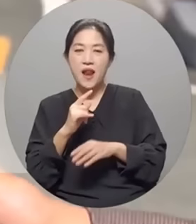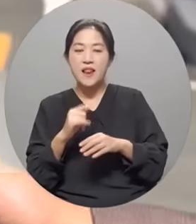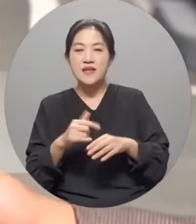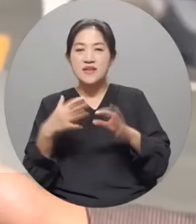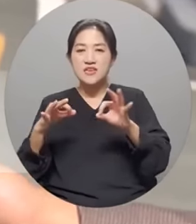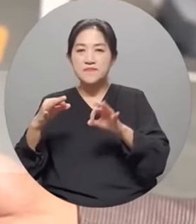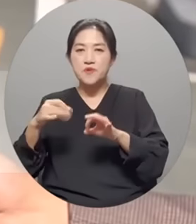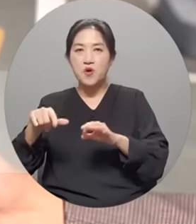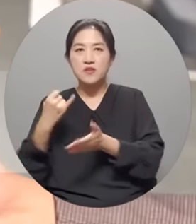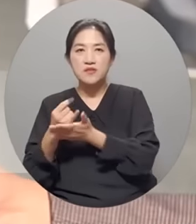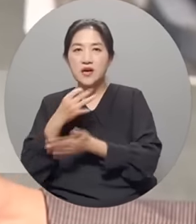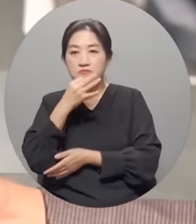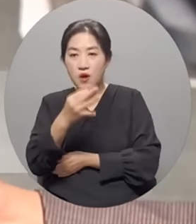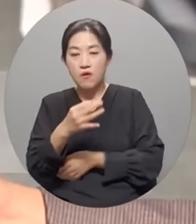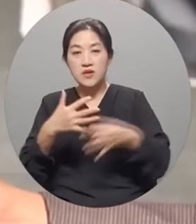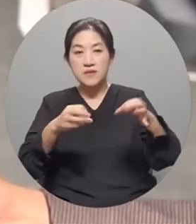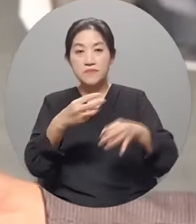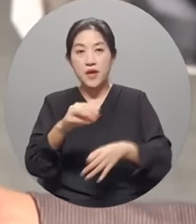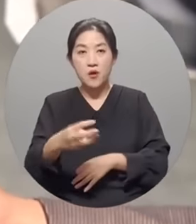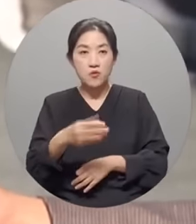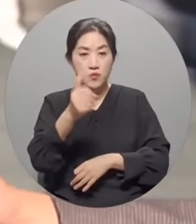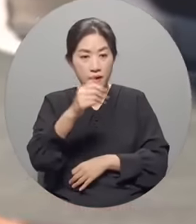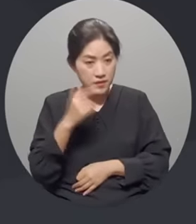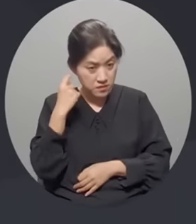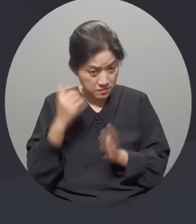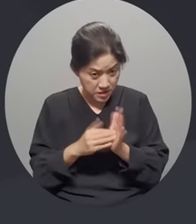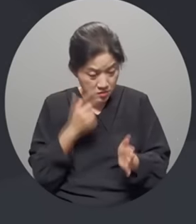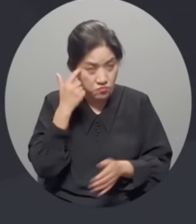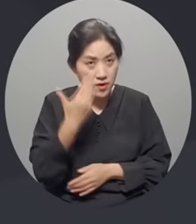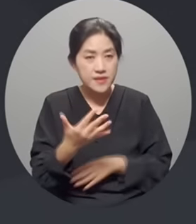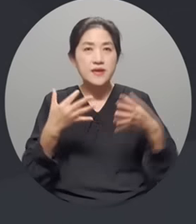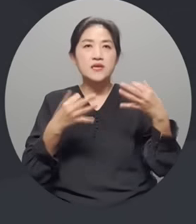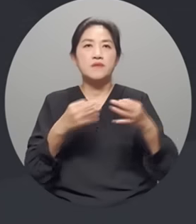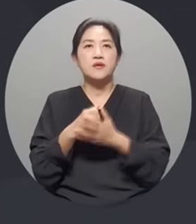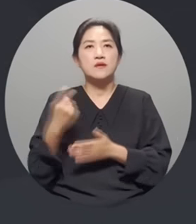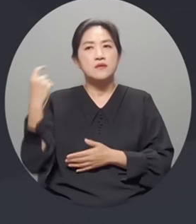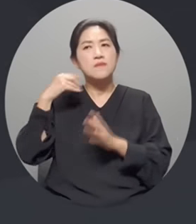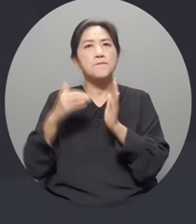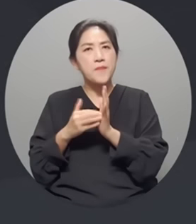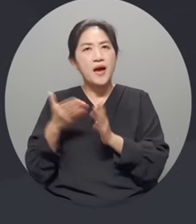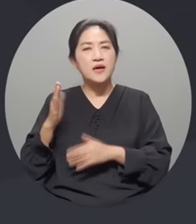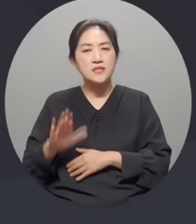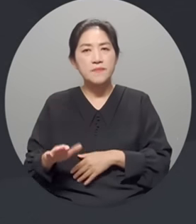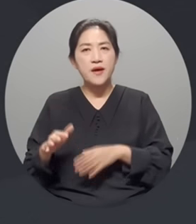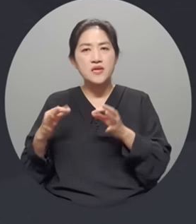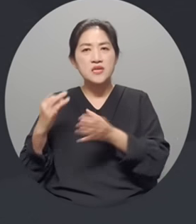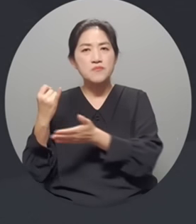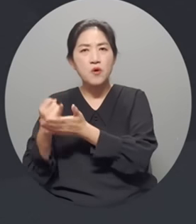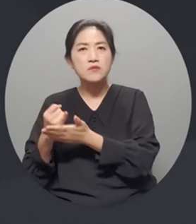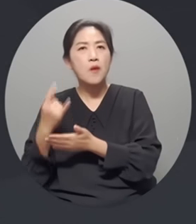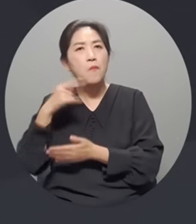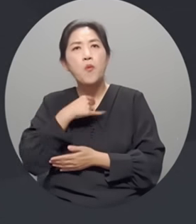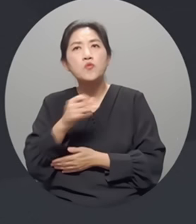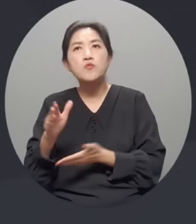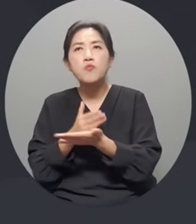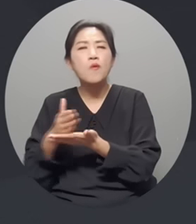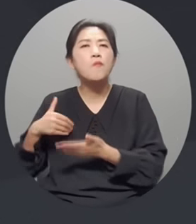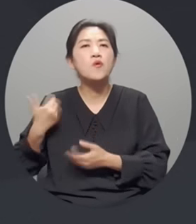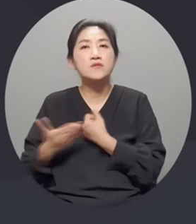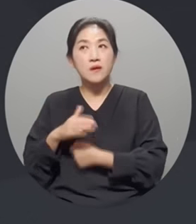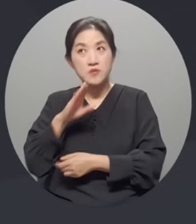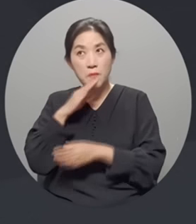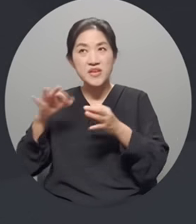여사 음성을 김 소장도 들었느냐고 물었고 김 소장은 듣긴 했지만 김 여사 목소리를 몰라 실제 김